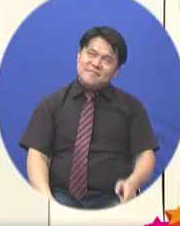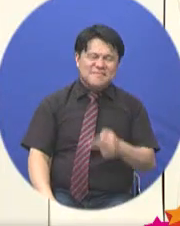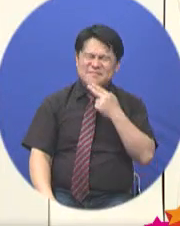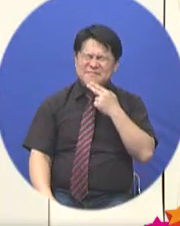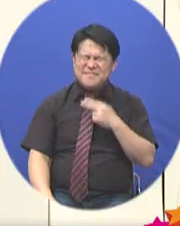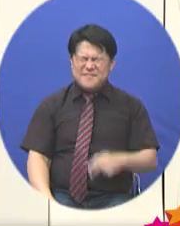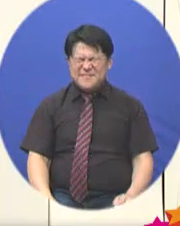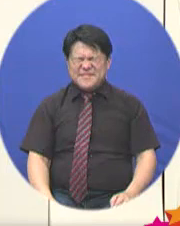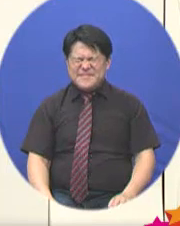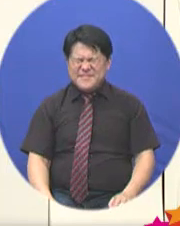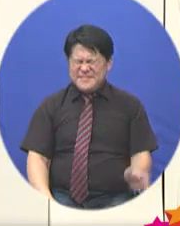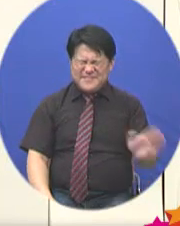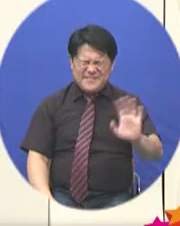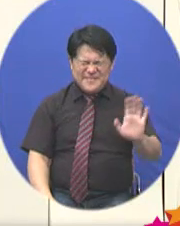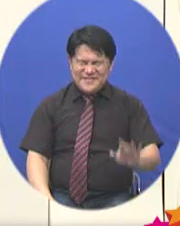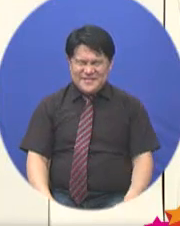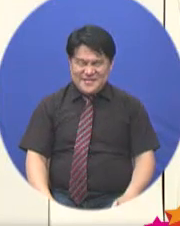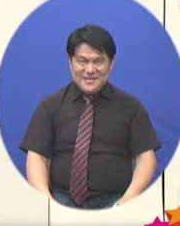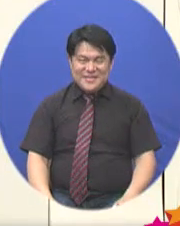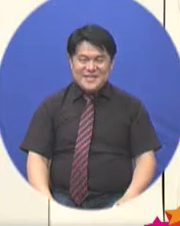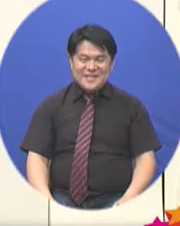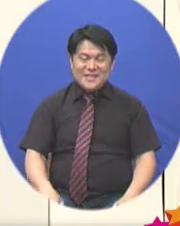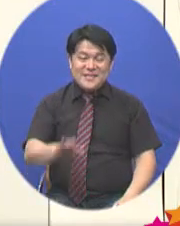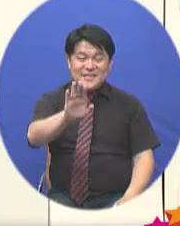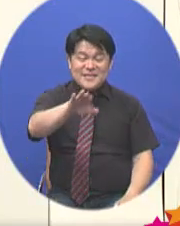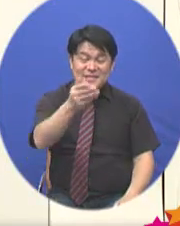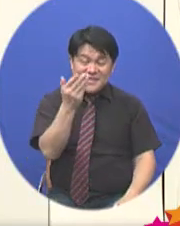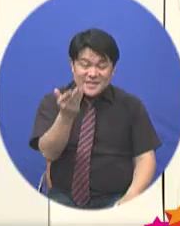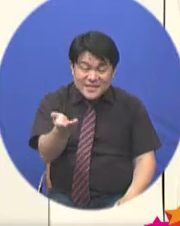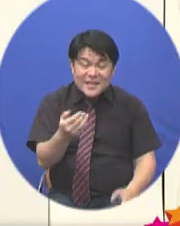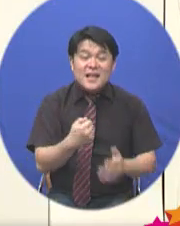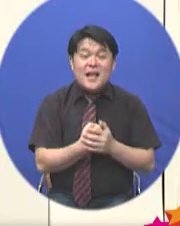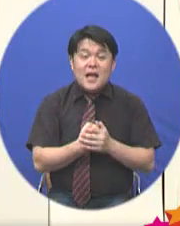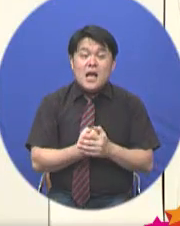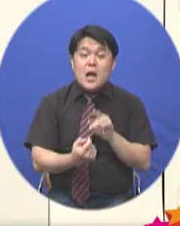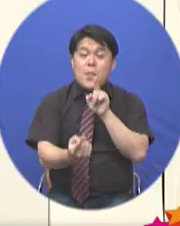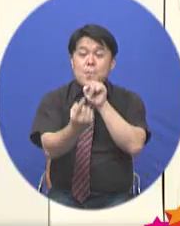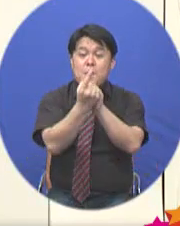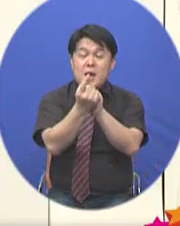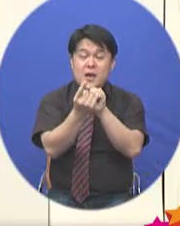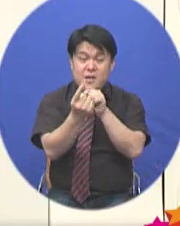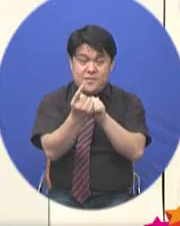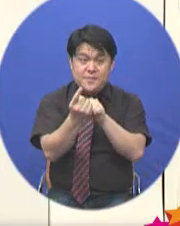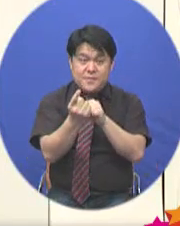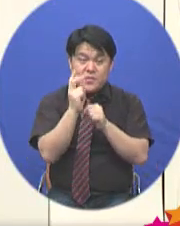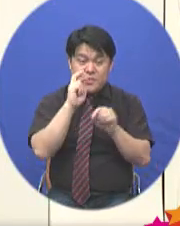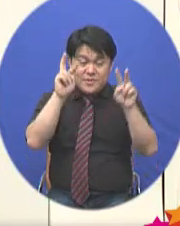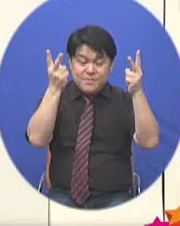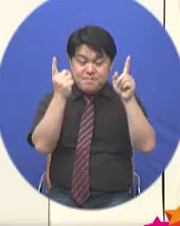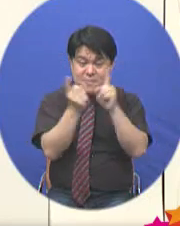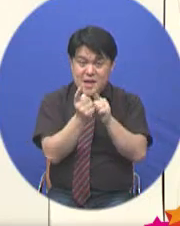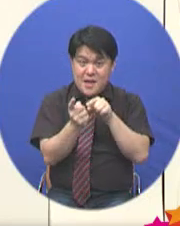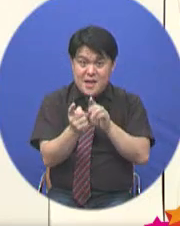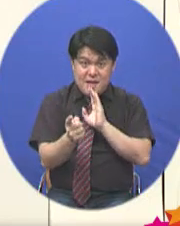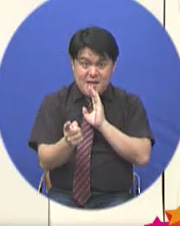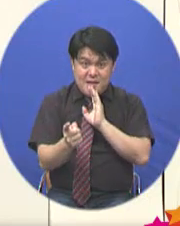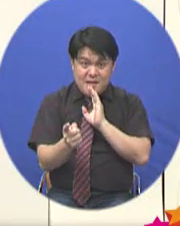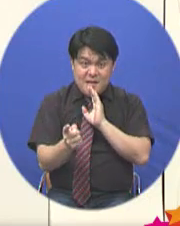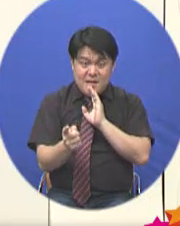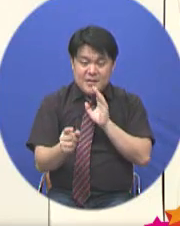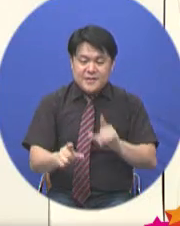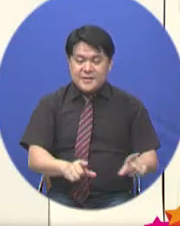없어요. 없어요? 자, 그러면 김윤수님 예. 이 만남 노래를 부르실 예. 거잖아요. 예.